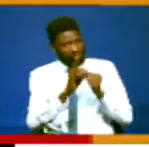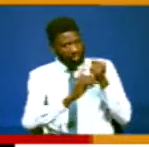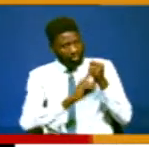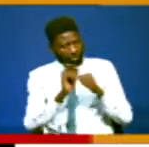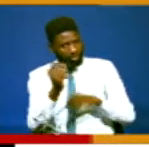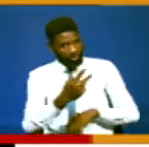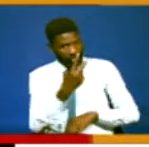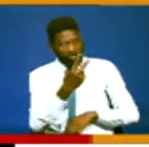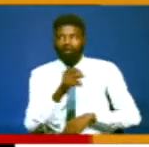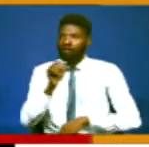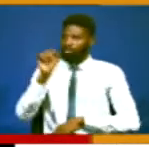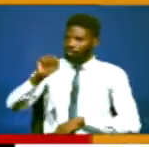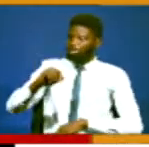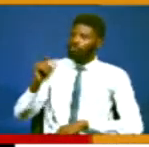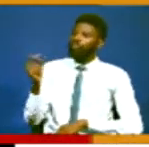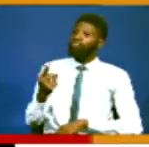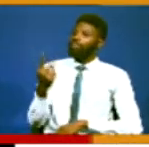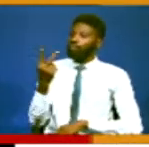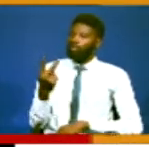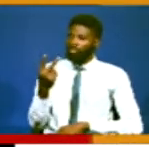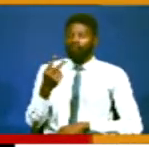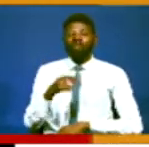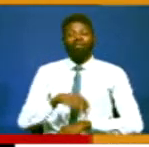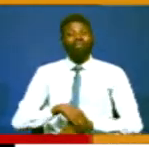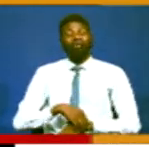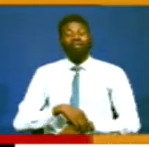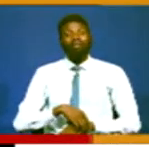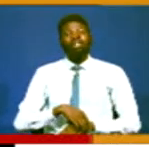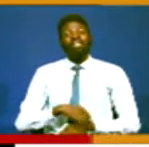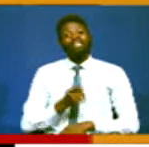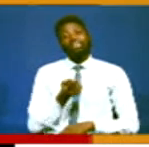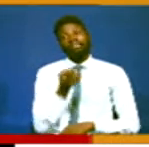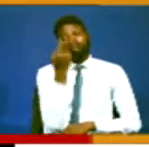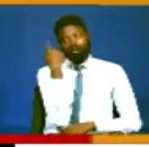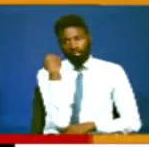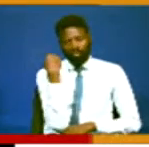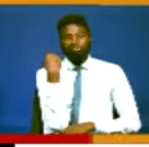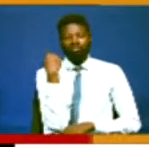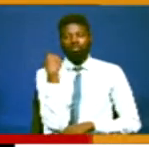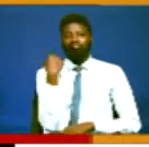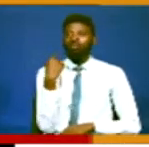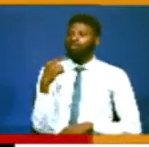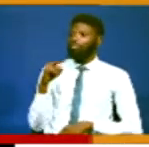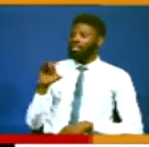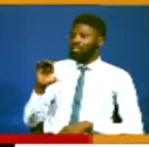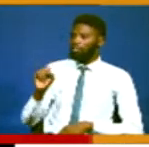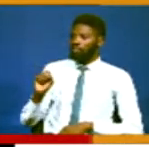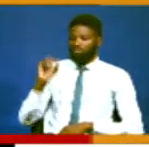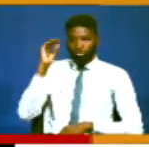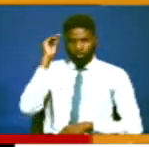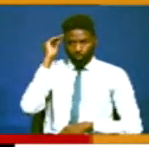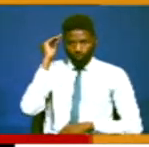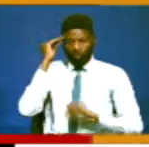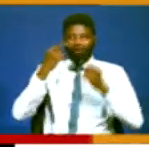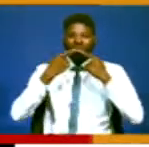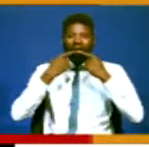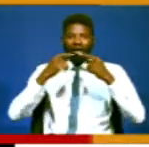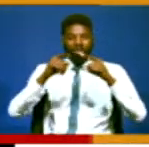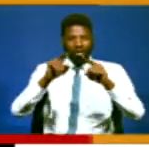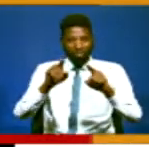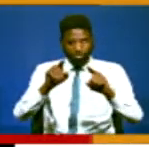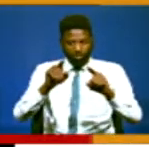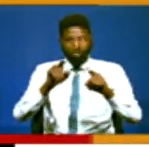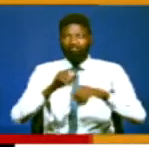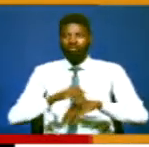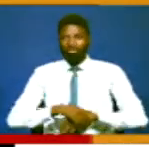Na wakati ambapo ni hapo jana ndio waziri wa elimu ametoa ile wana kidato cha